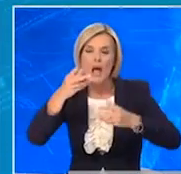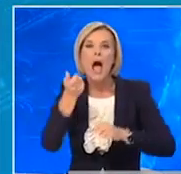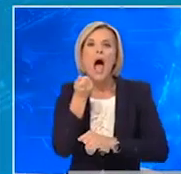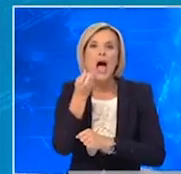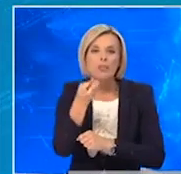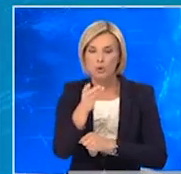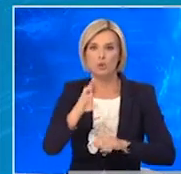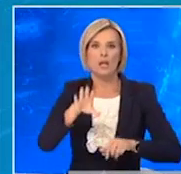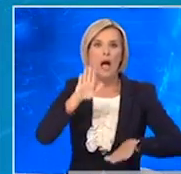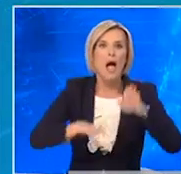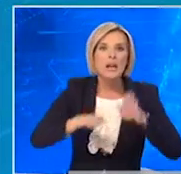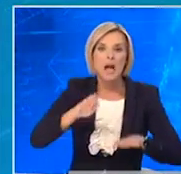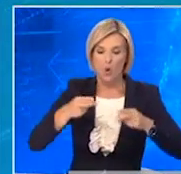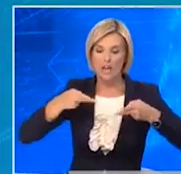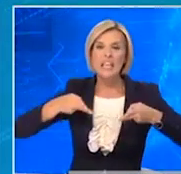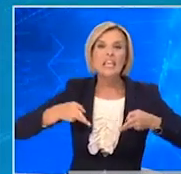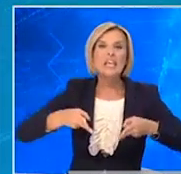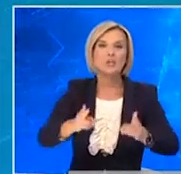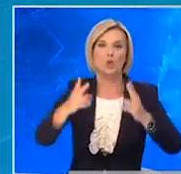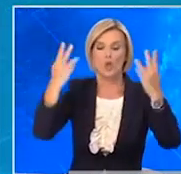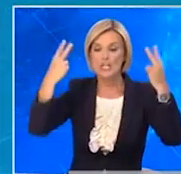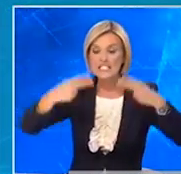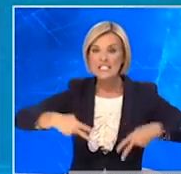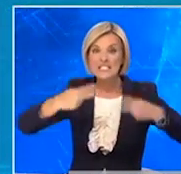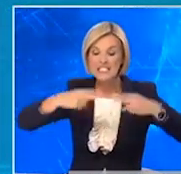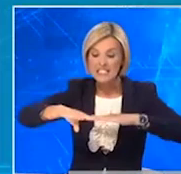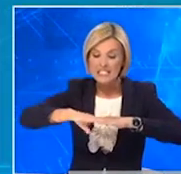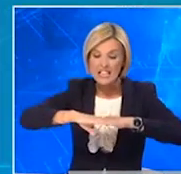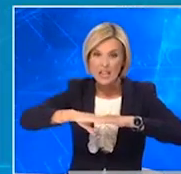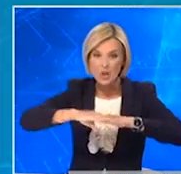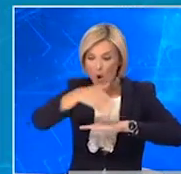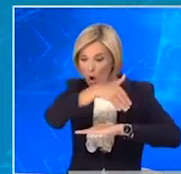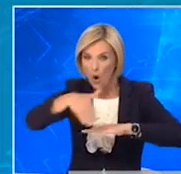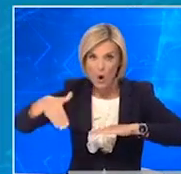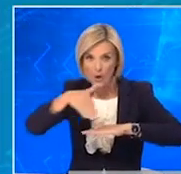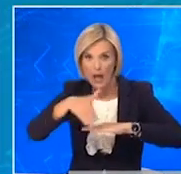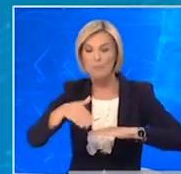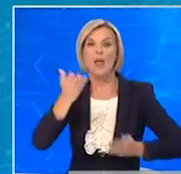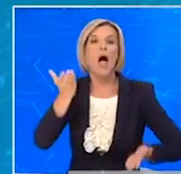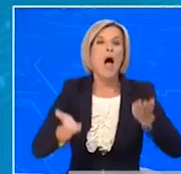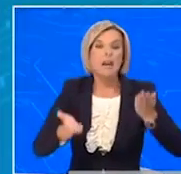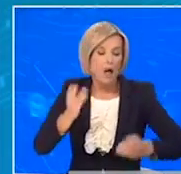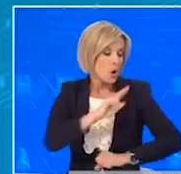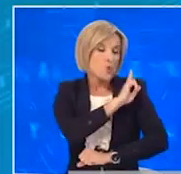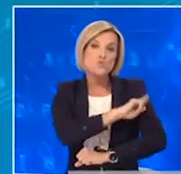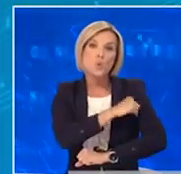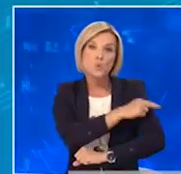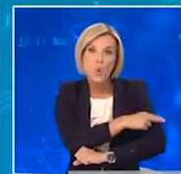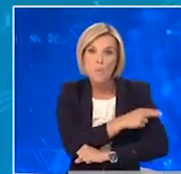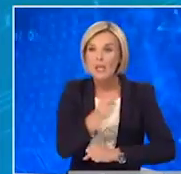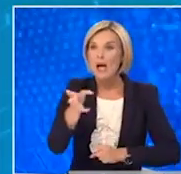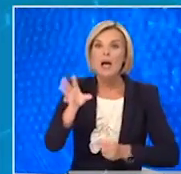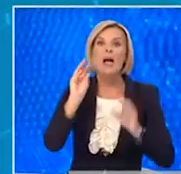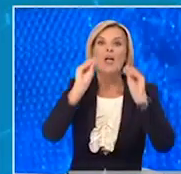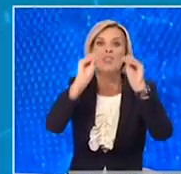ανασημείου εισόδου, χρησιμοποιεί την επιδημιολογική εικόνα από τα δημόσια δεδομένα κάθε περιοχής σε συνδυασμό με τα αποτελέσματα